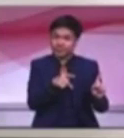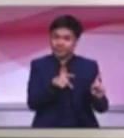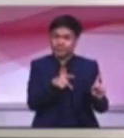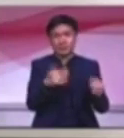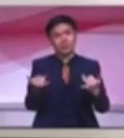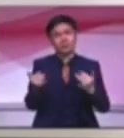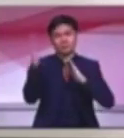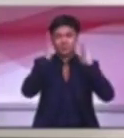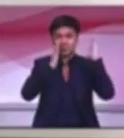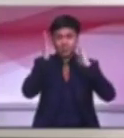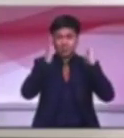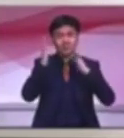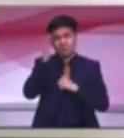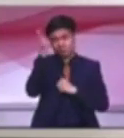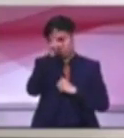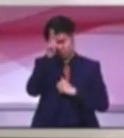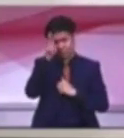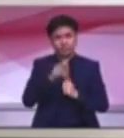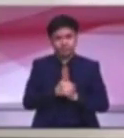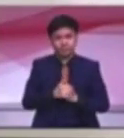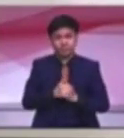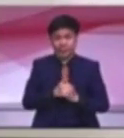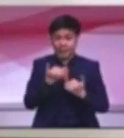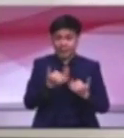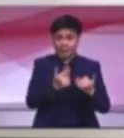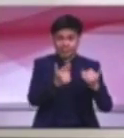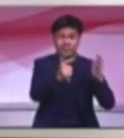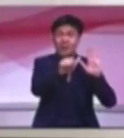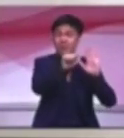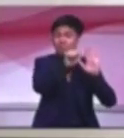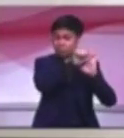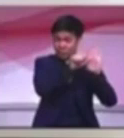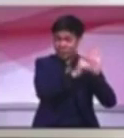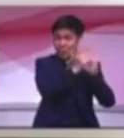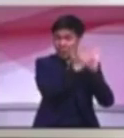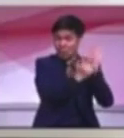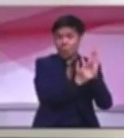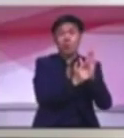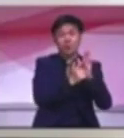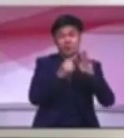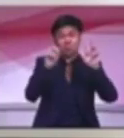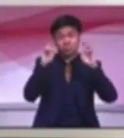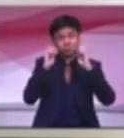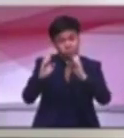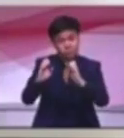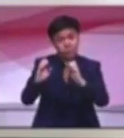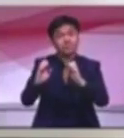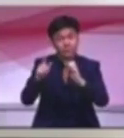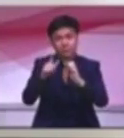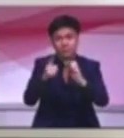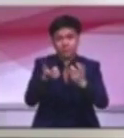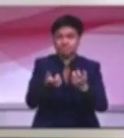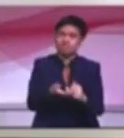sedang menggubat ordinan darurat untuk